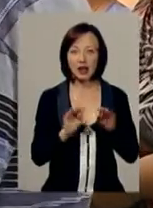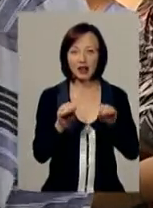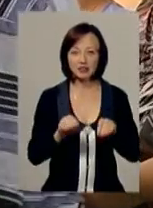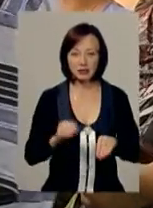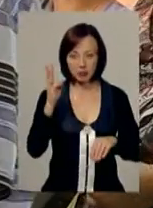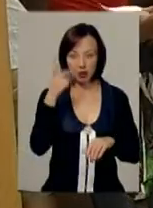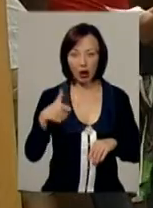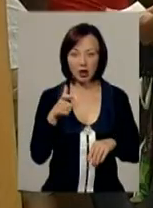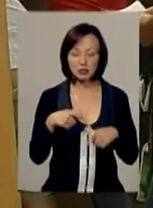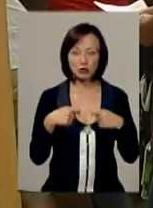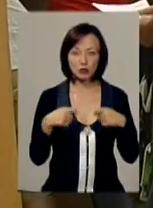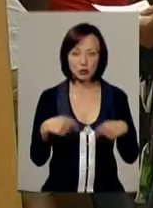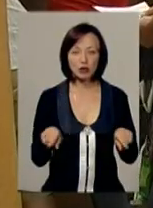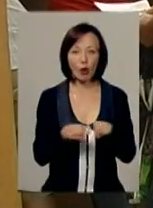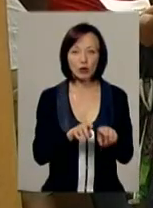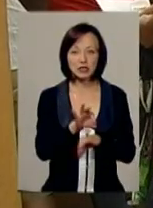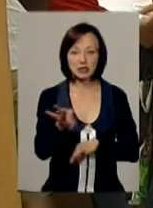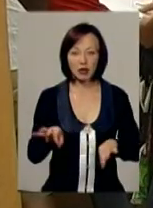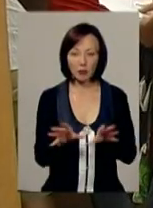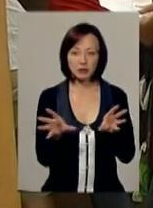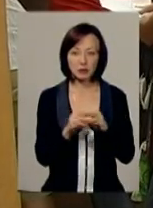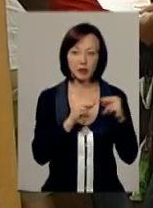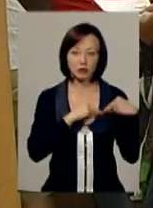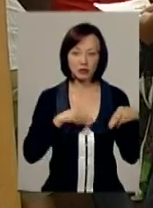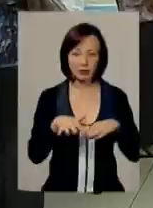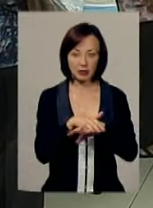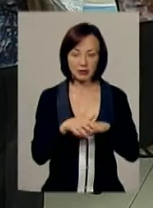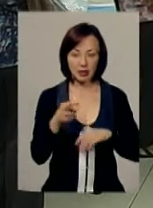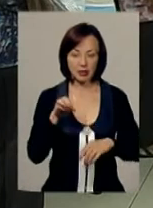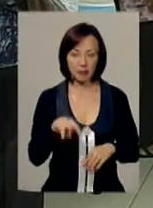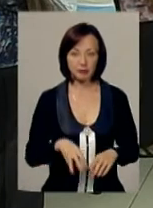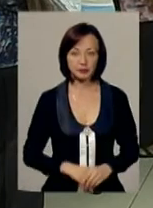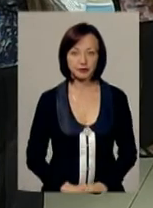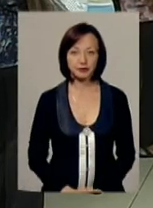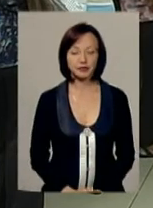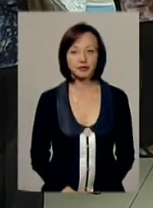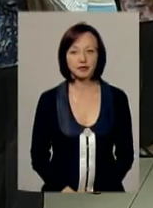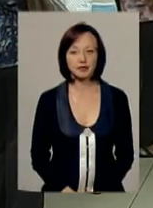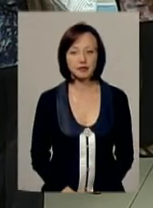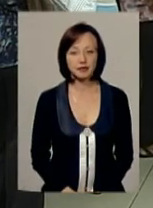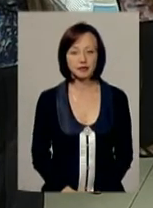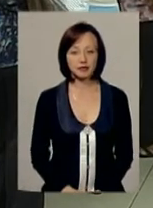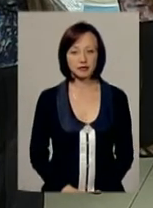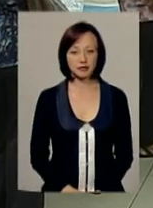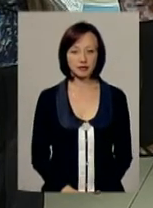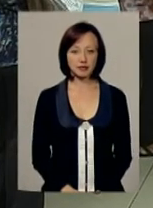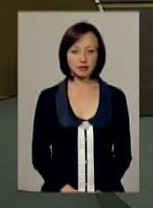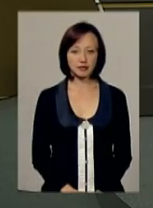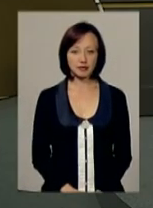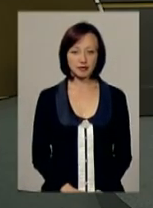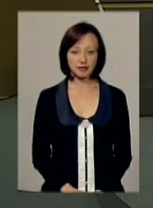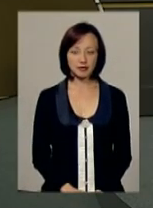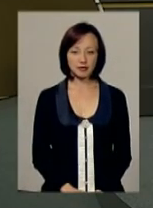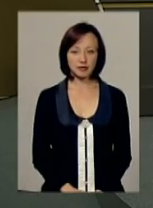Згодом саме за такою схемою газівники й будуть співпрацювати з населенням. Анна Михайловська, Дем'ян Цегольник для інформаційного випуску.